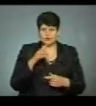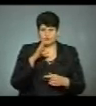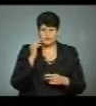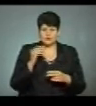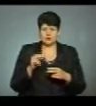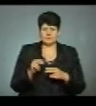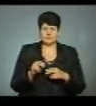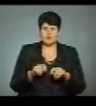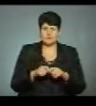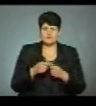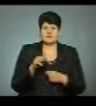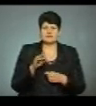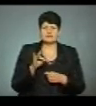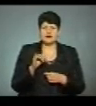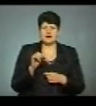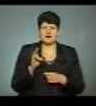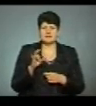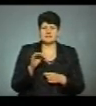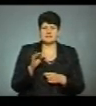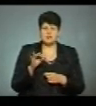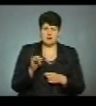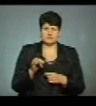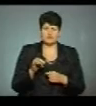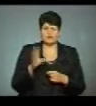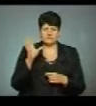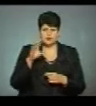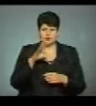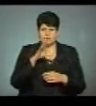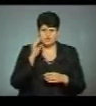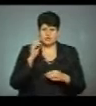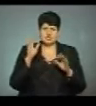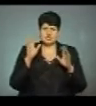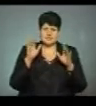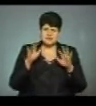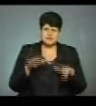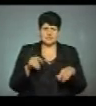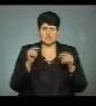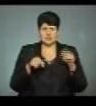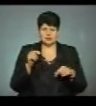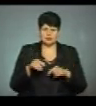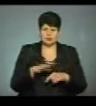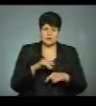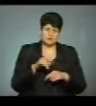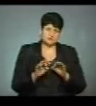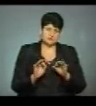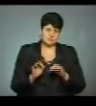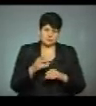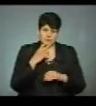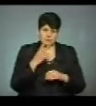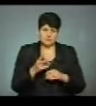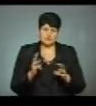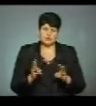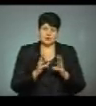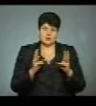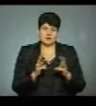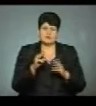Цілу ніч то так і снігом кидало, і дощом кидало. А так тут кого нічого, ну, перегорів